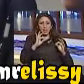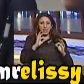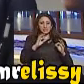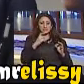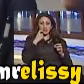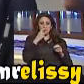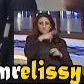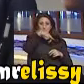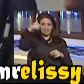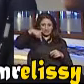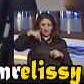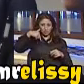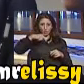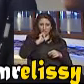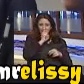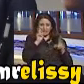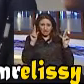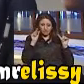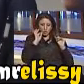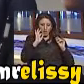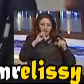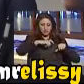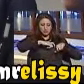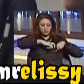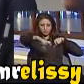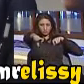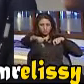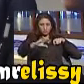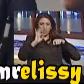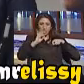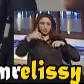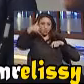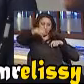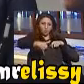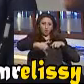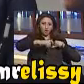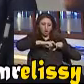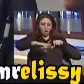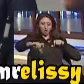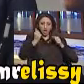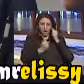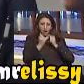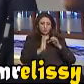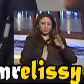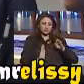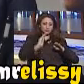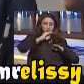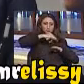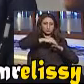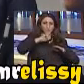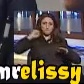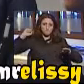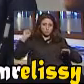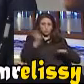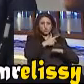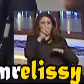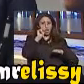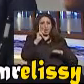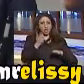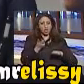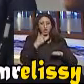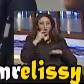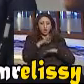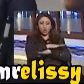بوابة المدينة, حرام أرواح الناس بتزهق كل يوم قدام بوابة مدينة الإنتاج عشان خاطر مفيش مسؤول عنده